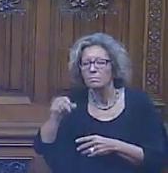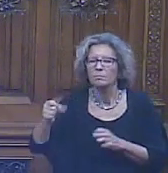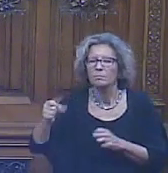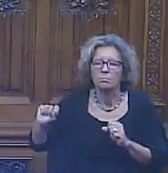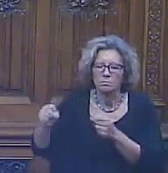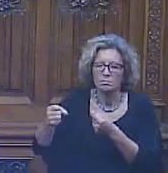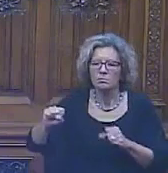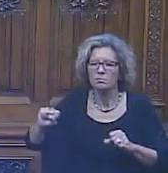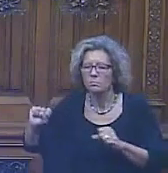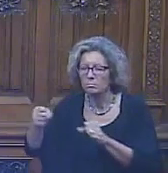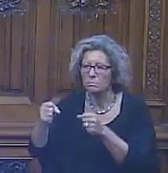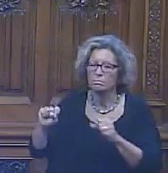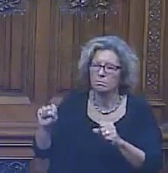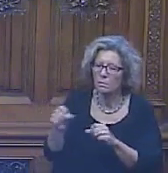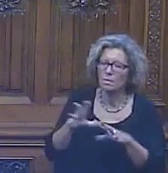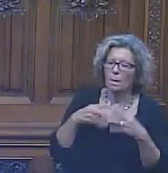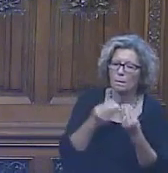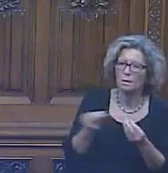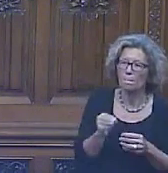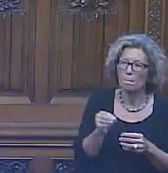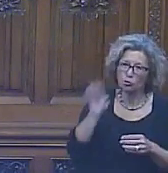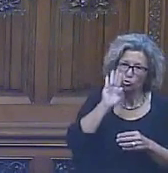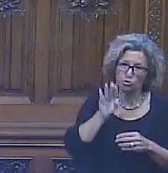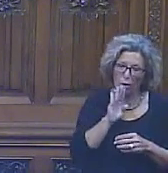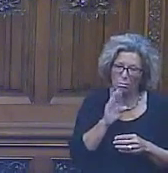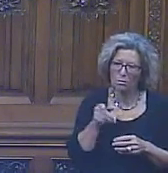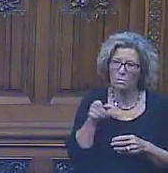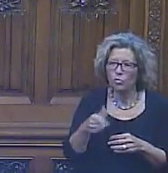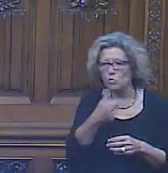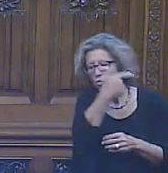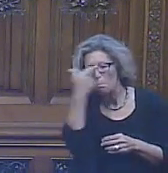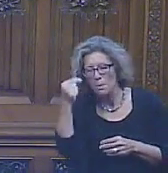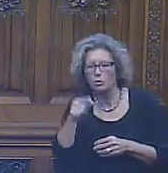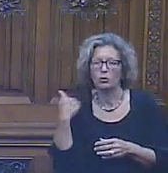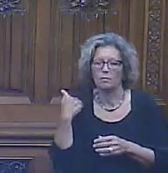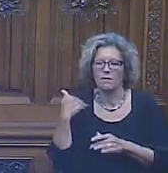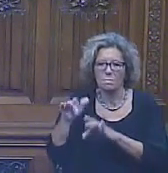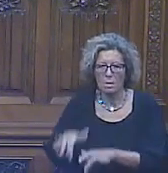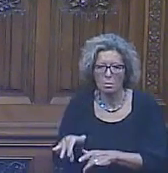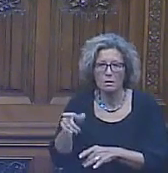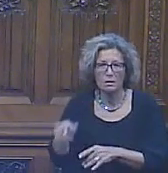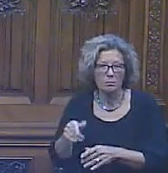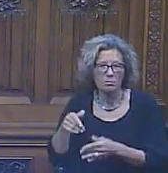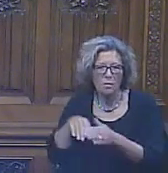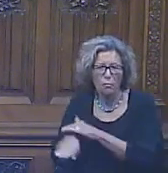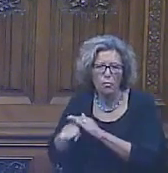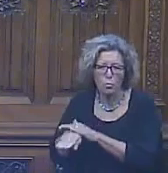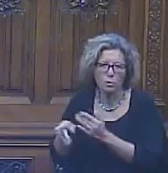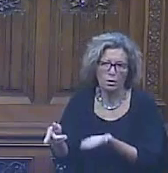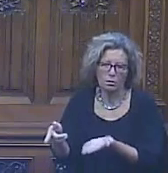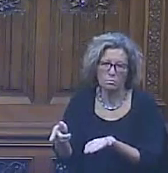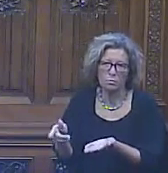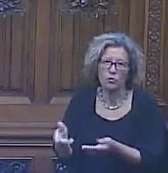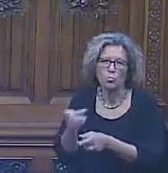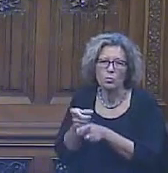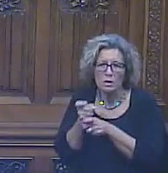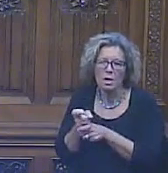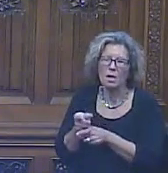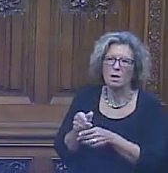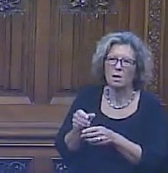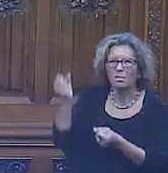Stadt gemeinsam mit der Stadt für Menschen da sind, die geflüchtet sind vor Krieg,